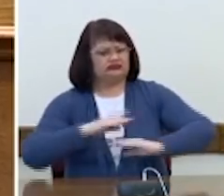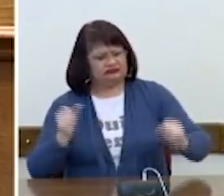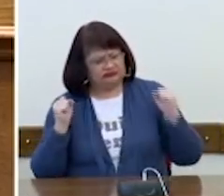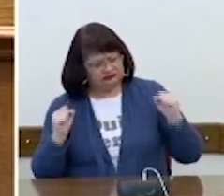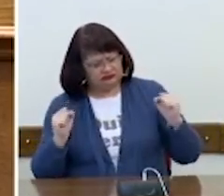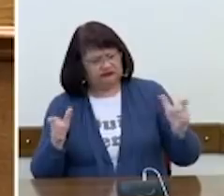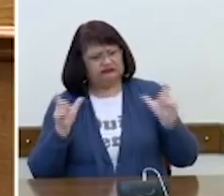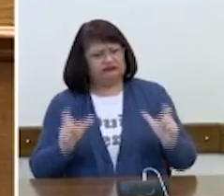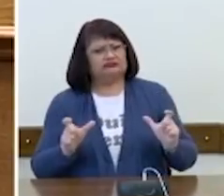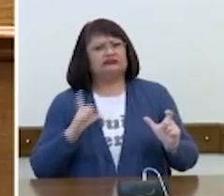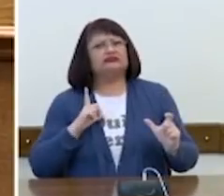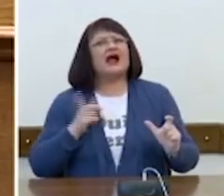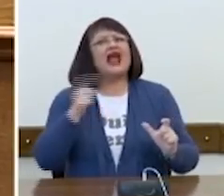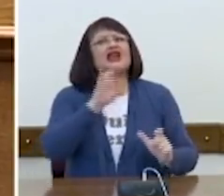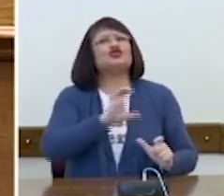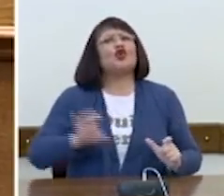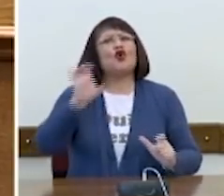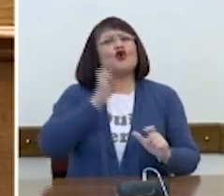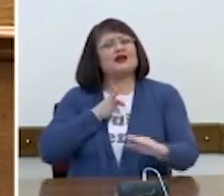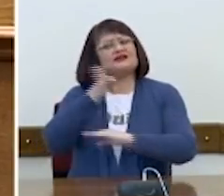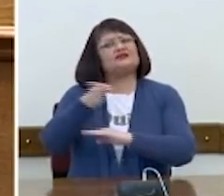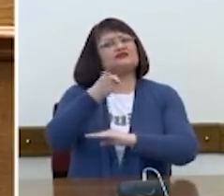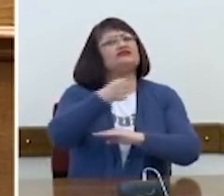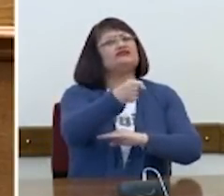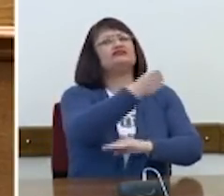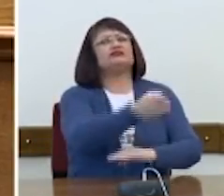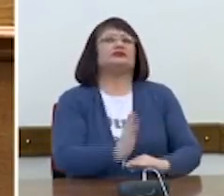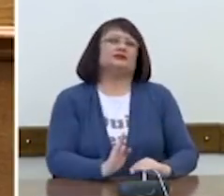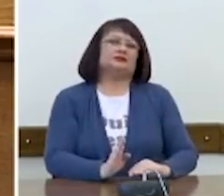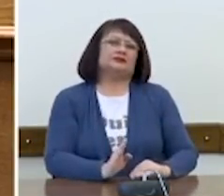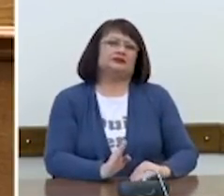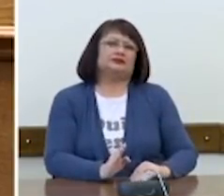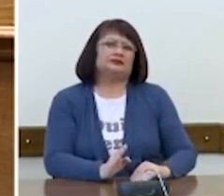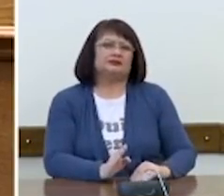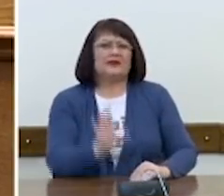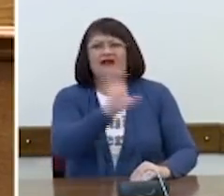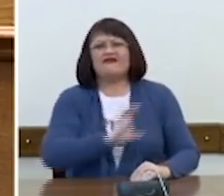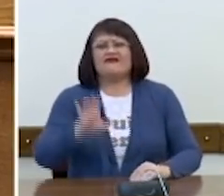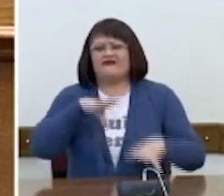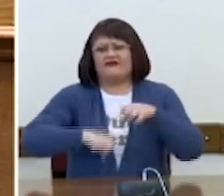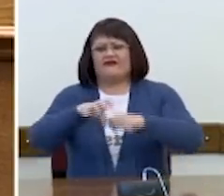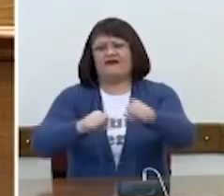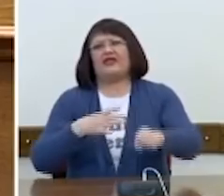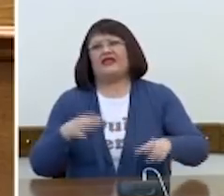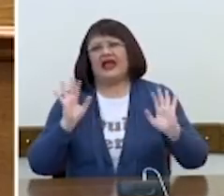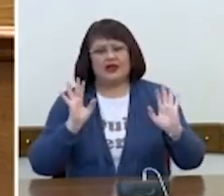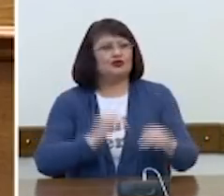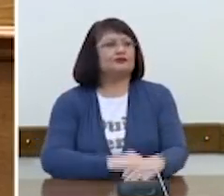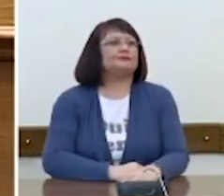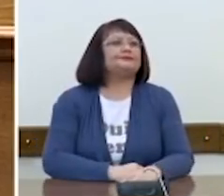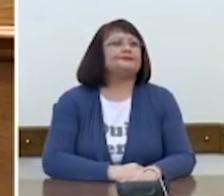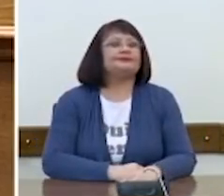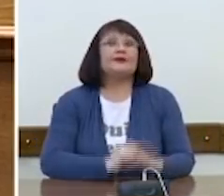διείσδυσή της σε τρίτες χώρες για λογαριασμό των ευρωπαϊκών μονοπωλιακών ομίλων. Τα παραπάνω